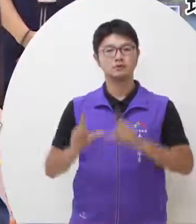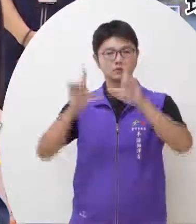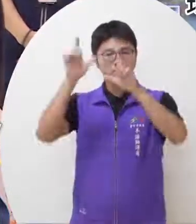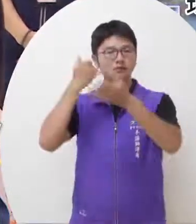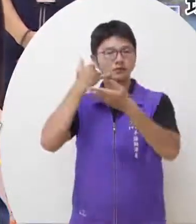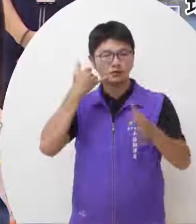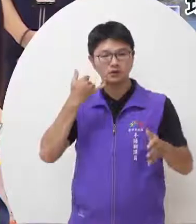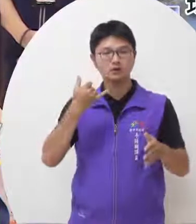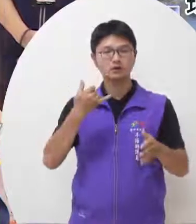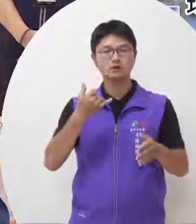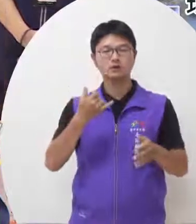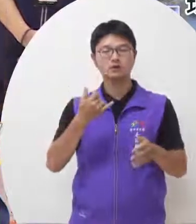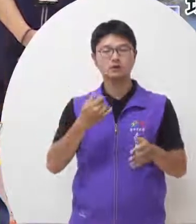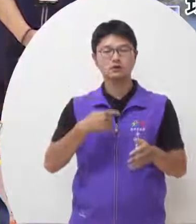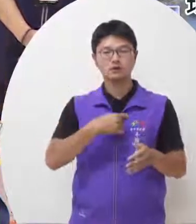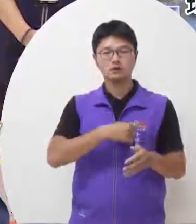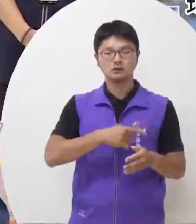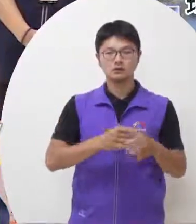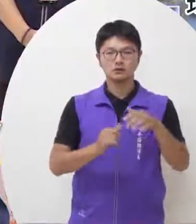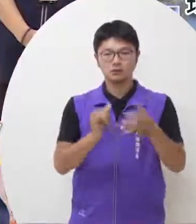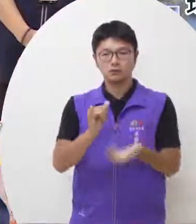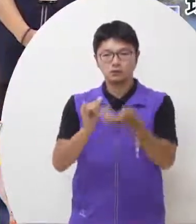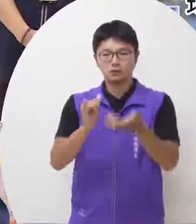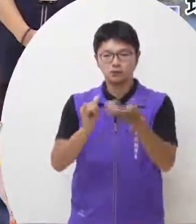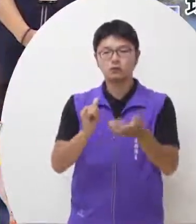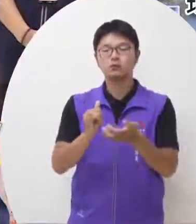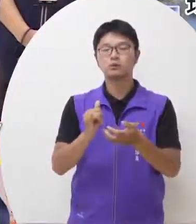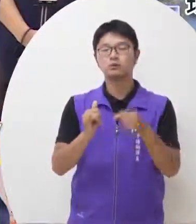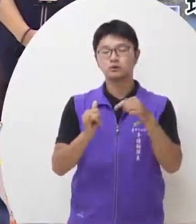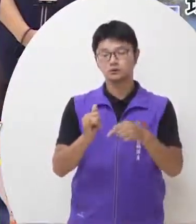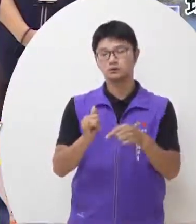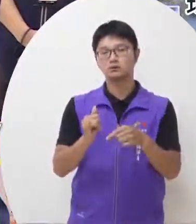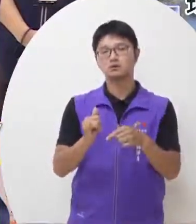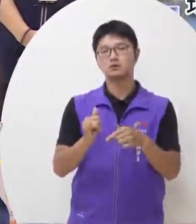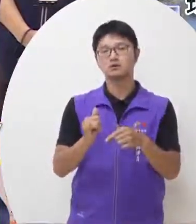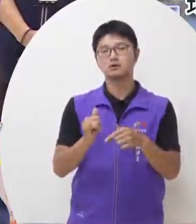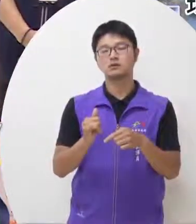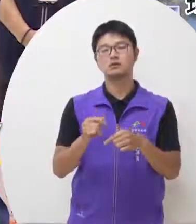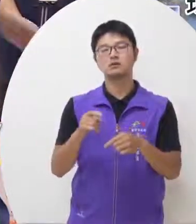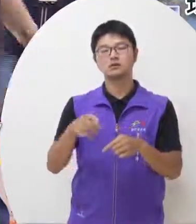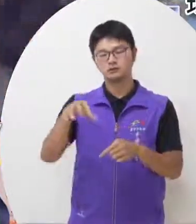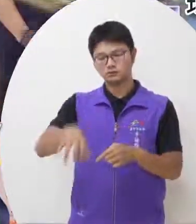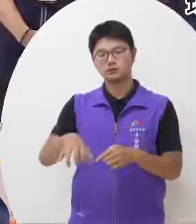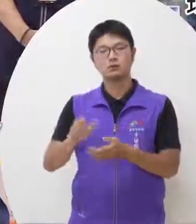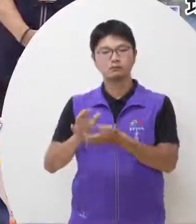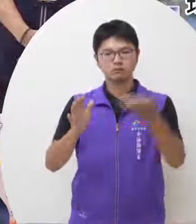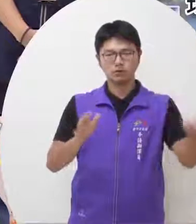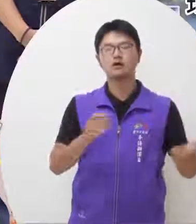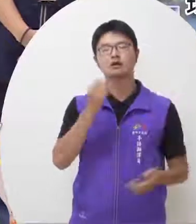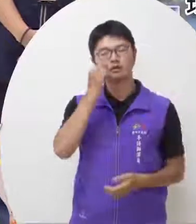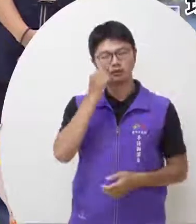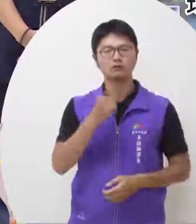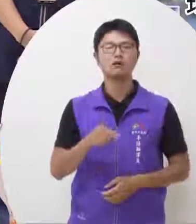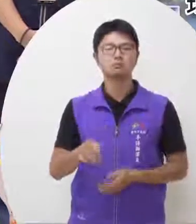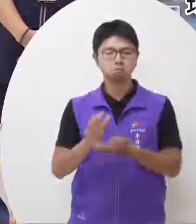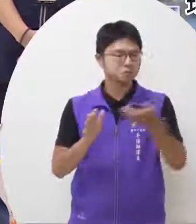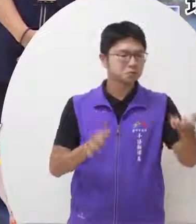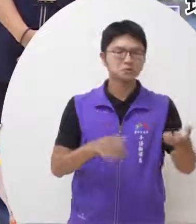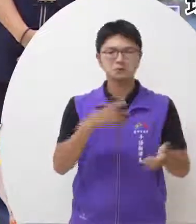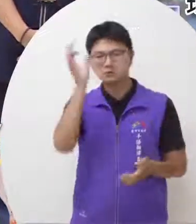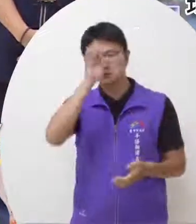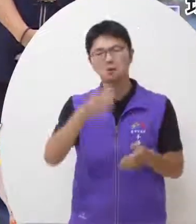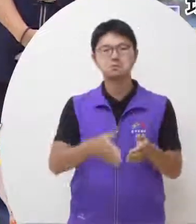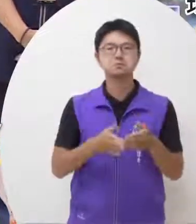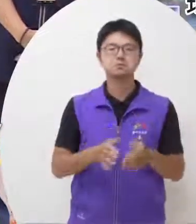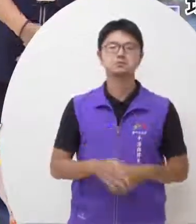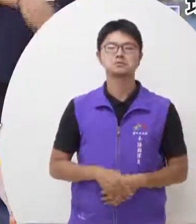场要迁，可能会有一点麻烦呐哈，因为要迁到哪里才是问题哈。那目